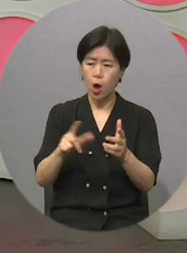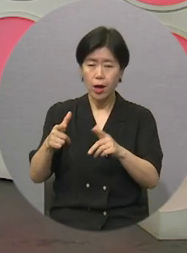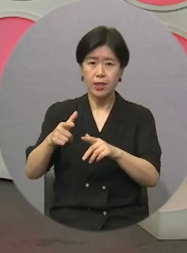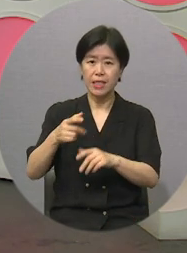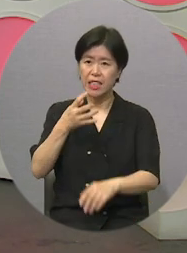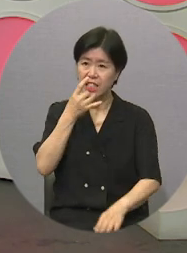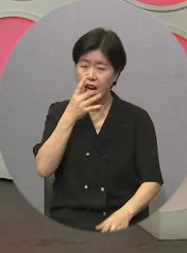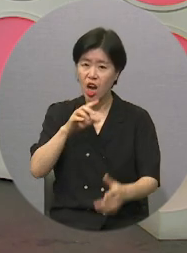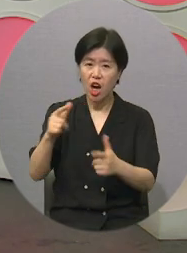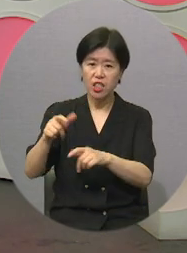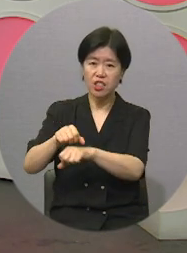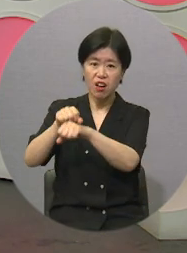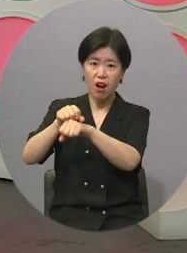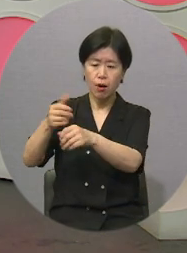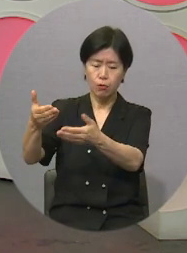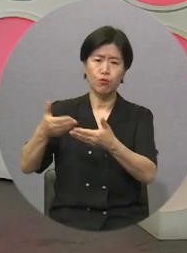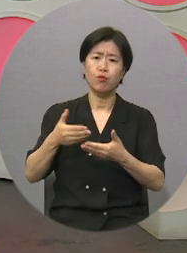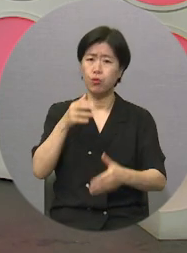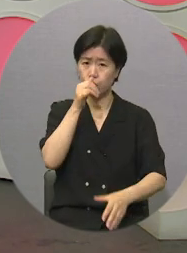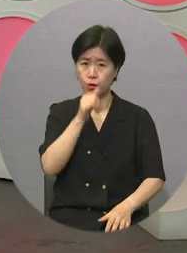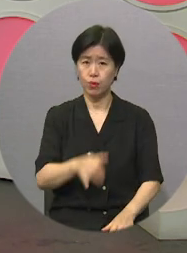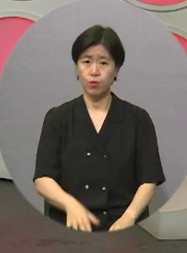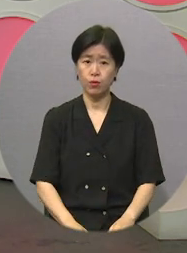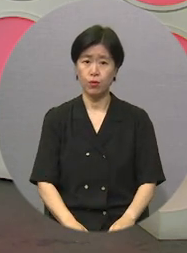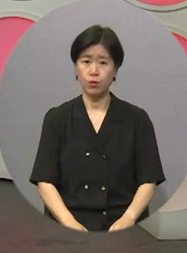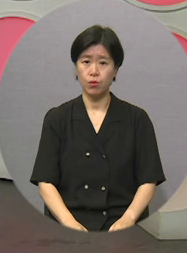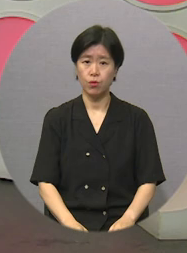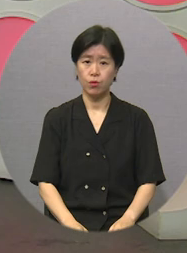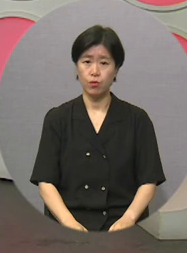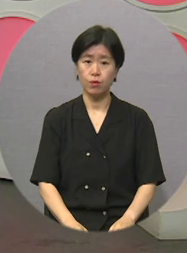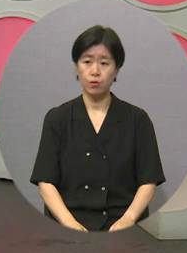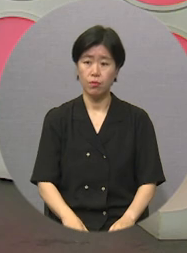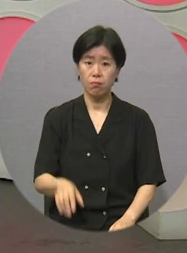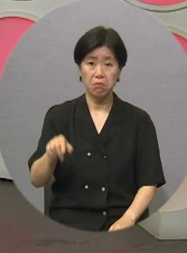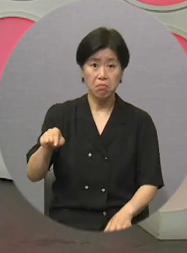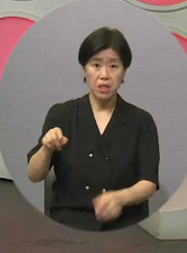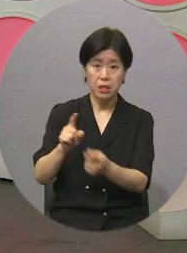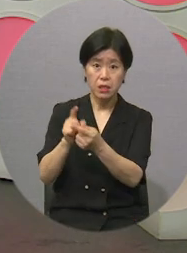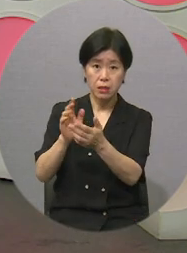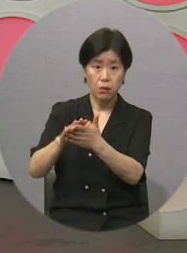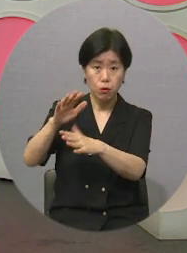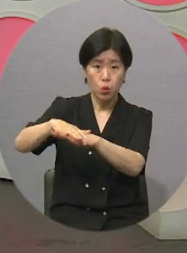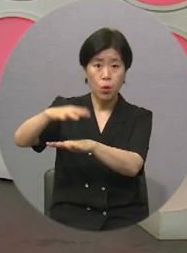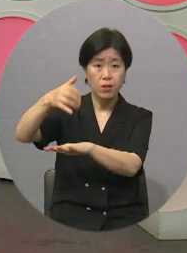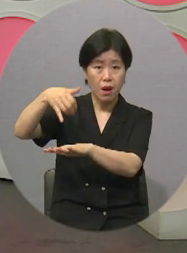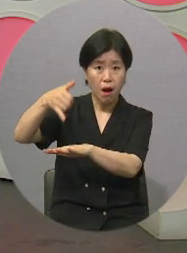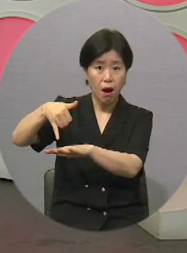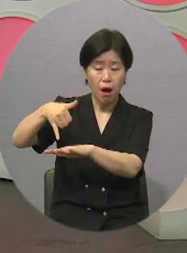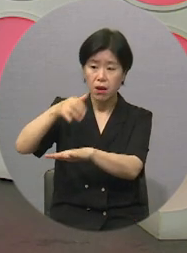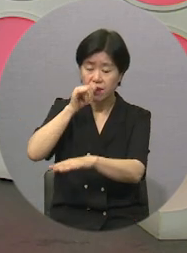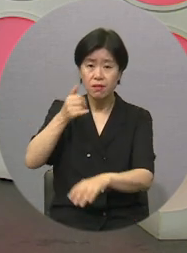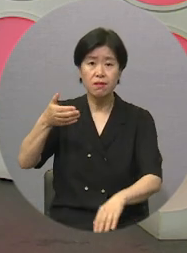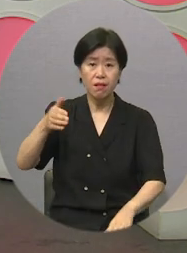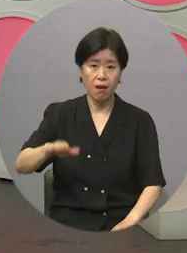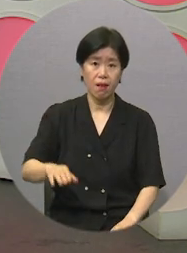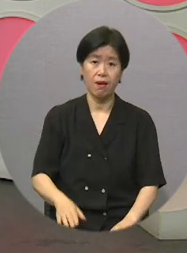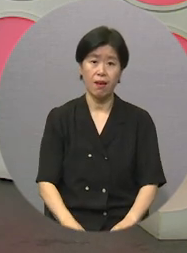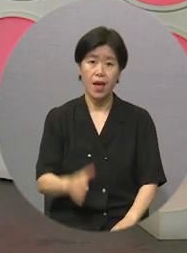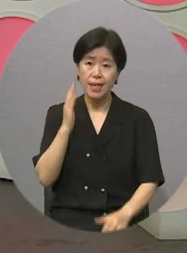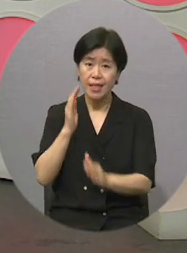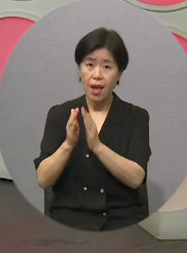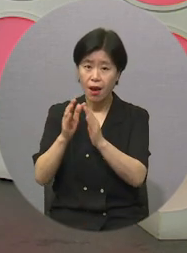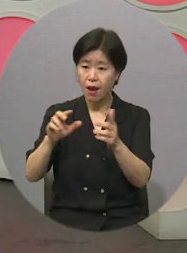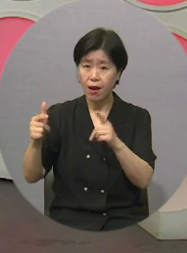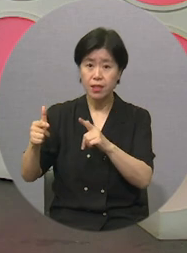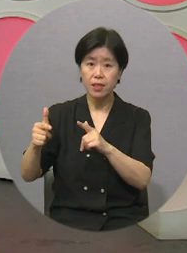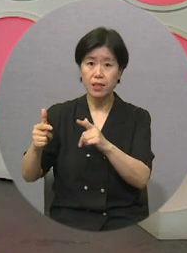자꾸 우와. 전화하기 힘들다고. 그랬을 때 네. 그렇게 농사까지 힘들게 지어서, 그러니까 농사를 크게 짓는 게 아니라 드실 것만